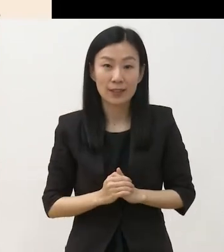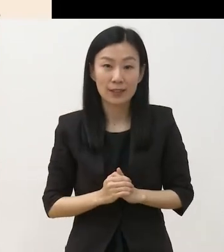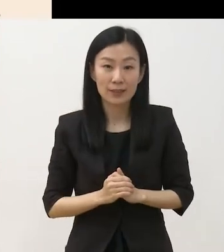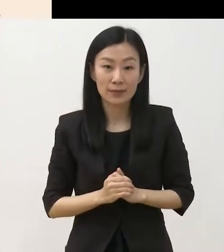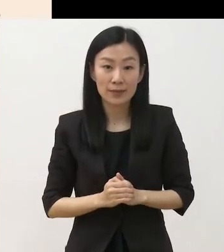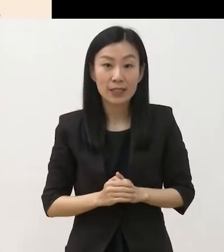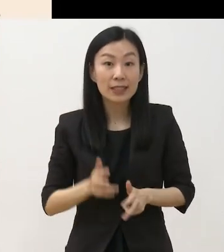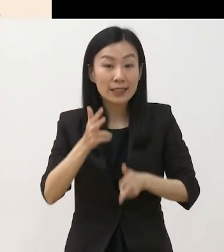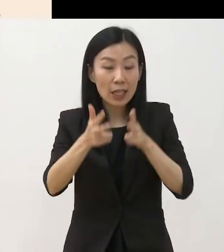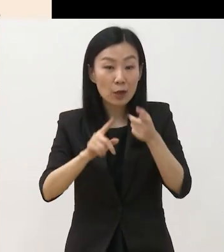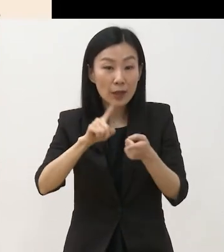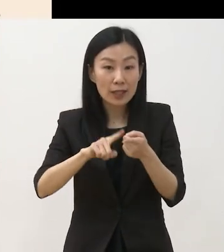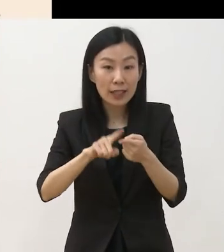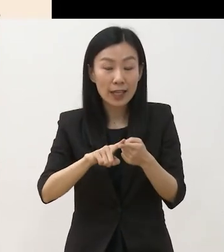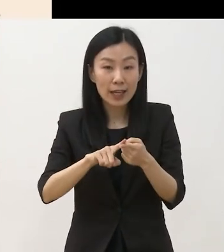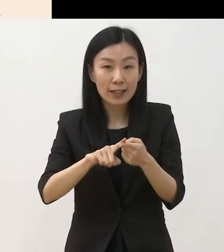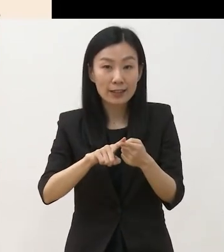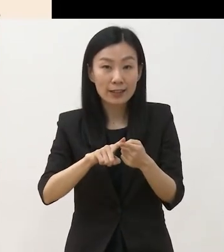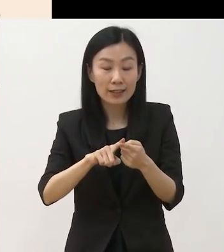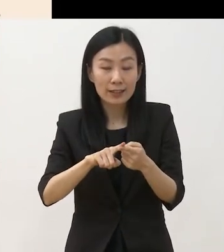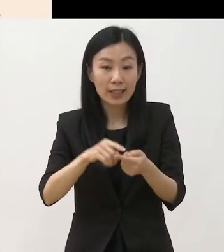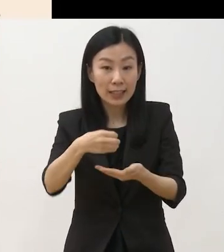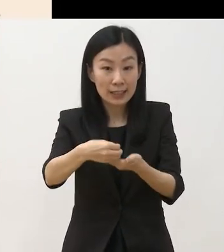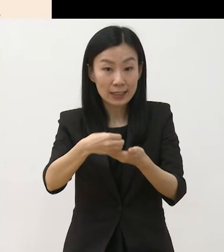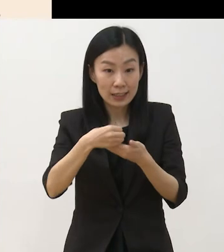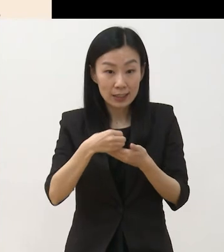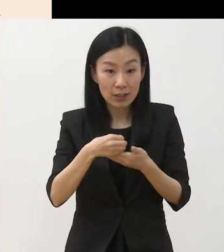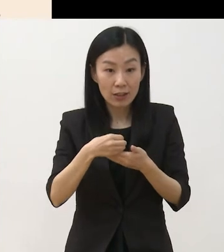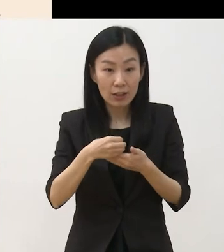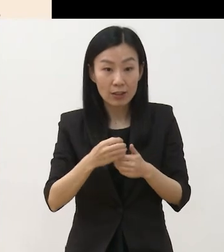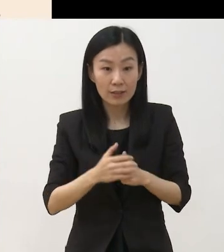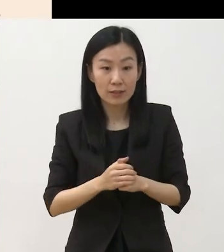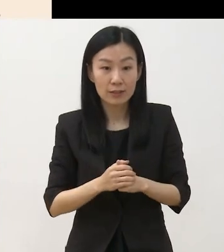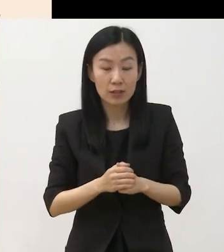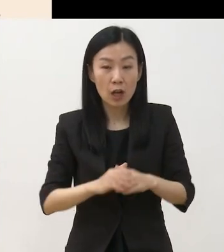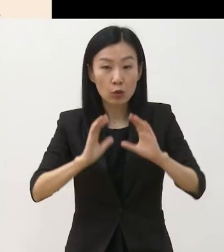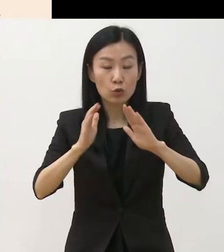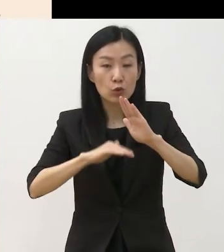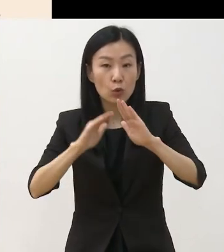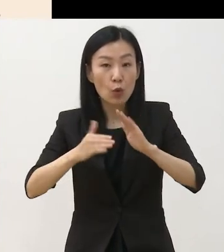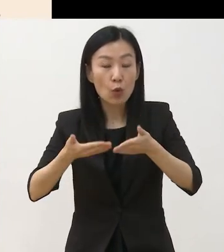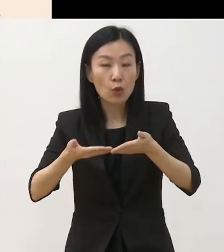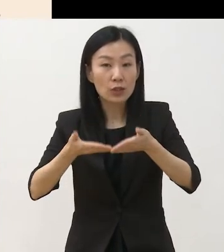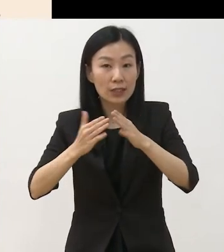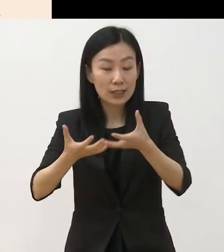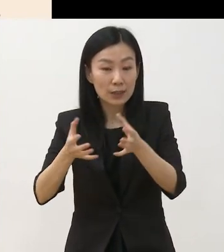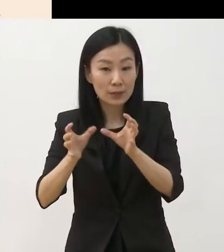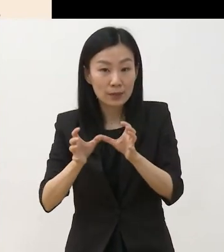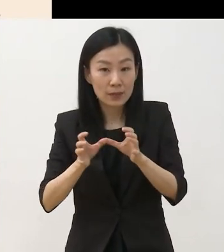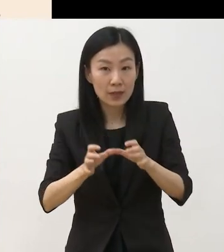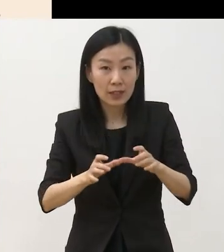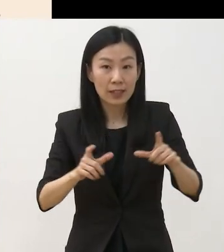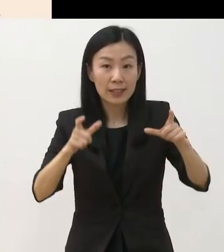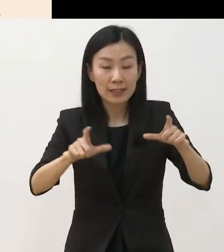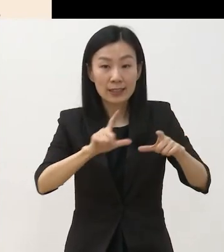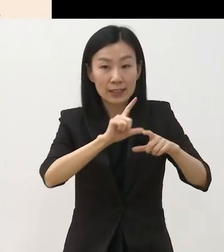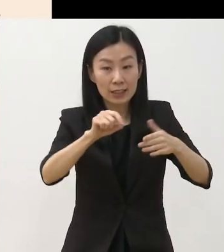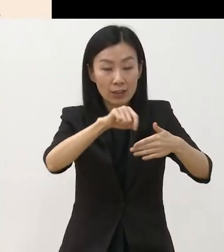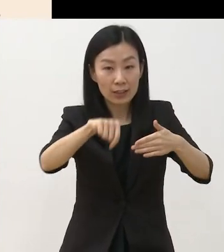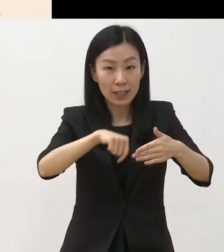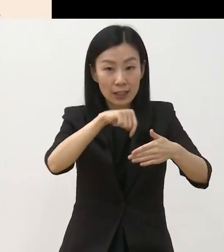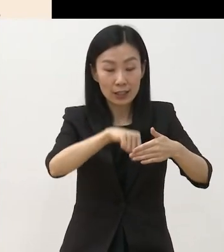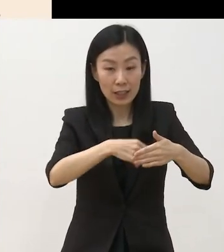본 사업에 대한 지원 대상 및 신청 자격은 민간 예술 단체와 국공립 예술 단체, 지자체 소속 기관이 포함되어져